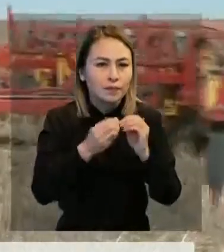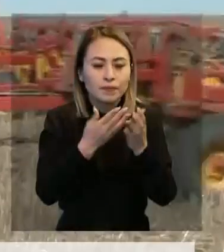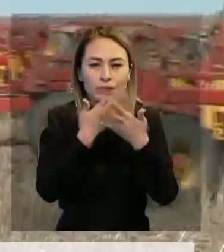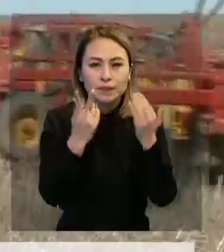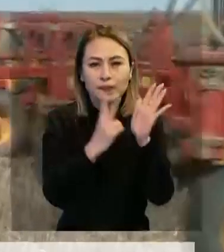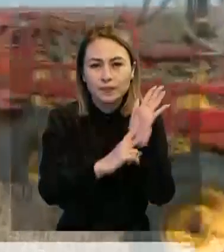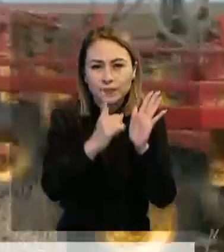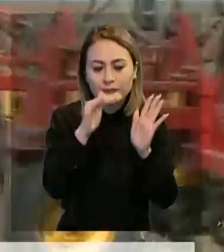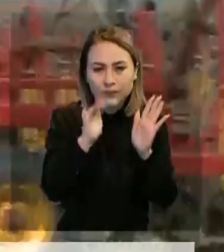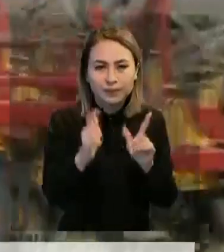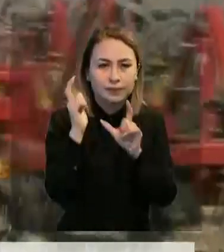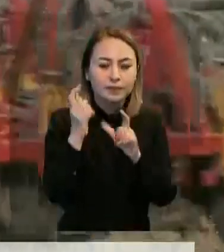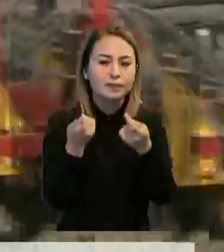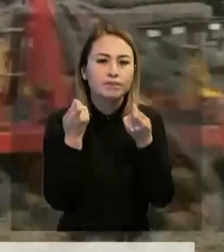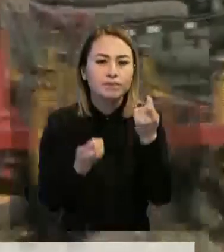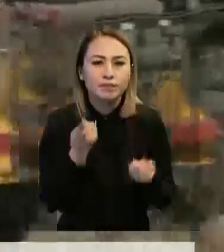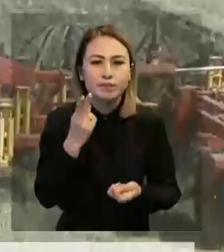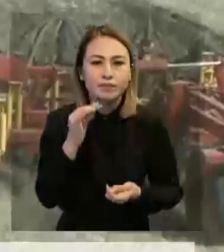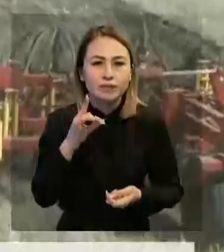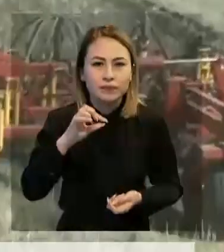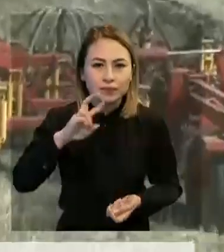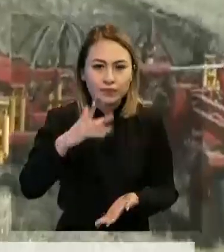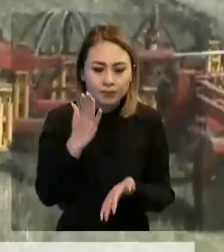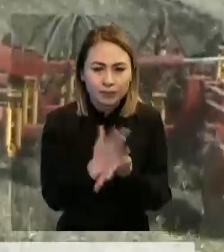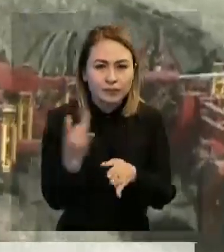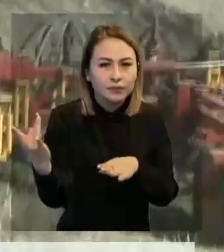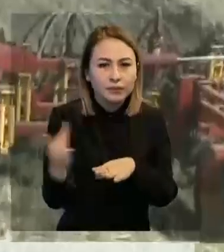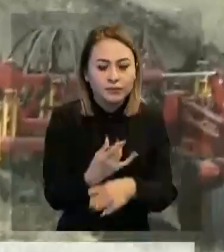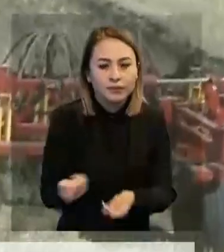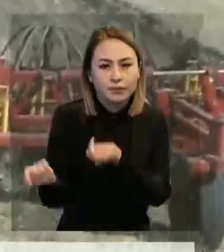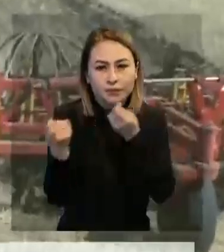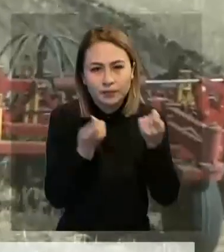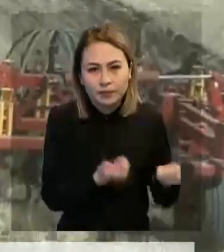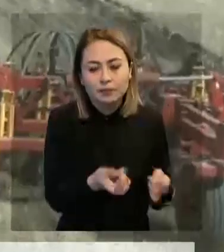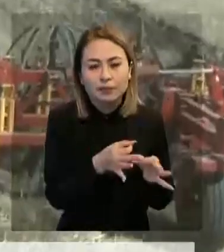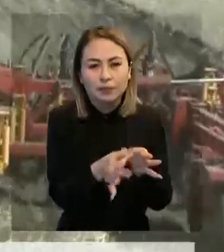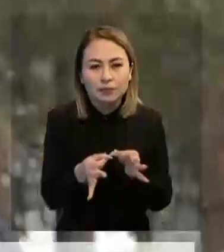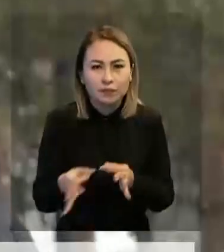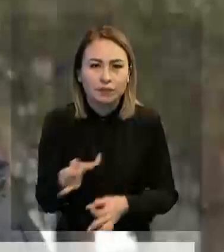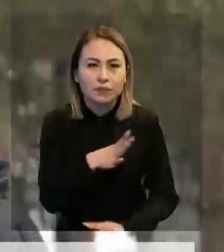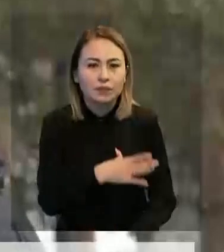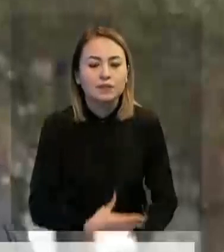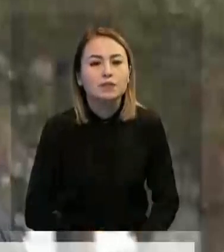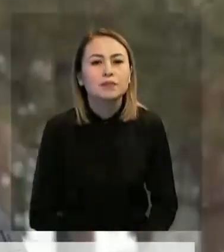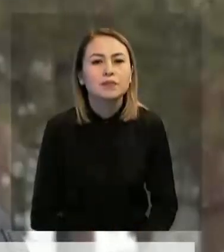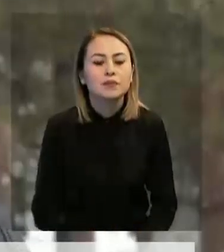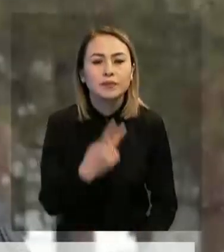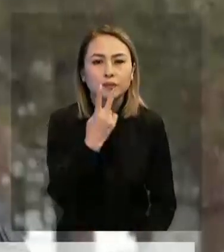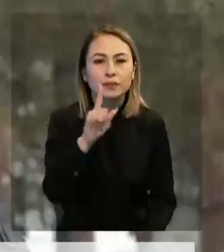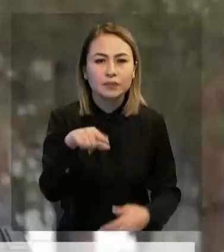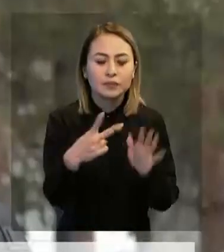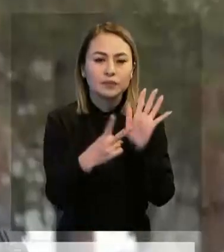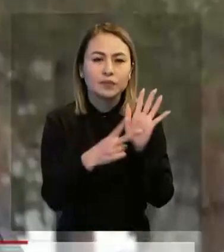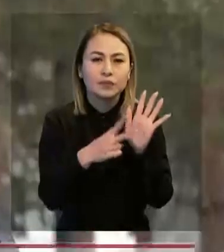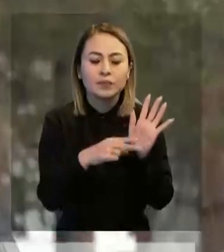мың тонна арзандатылған дизель отыны бөлін. Оның алғашқы партиясы өңірге жеткізілді. Быйыл 2,7